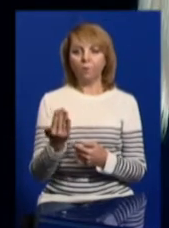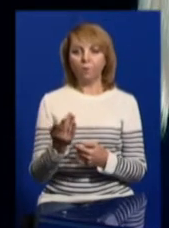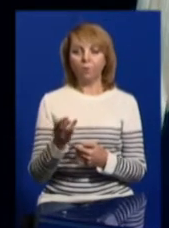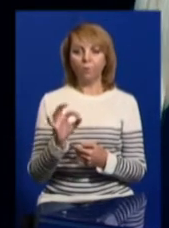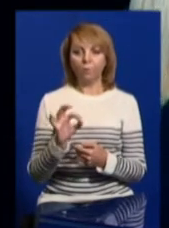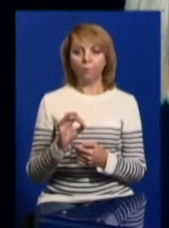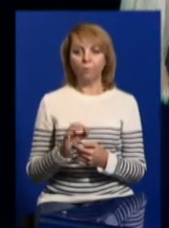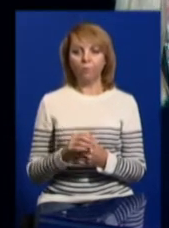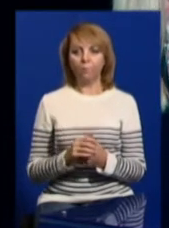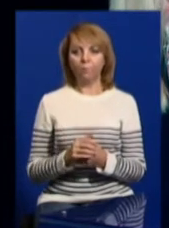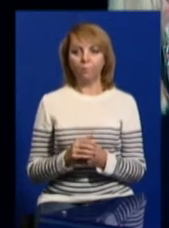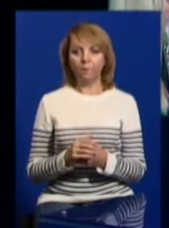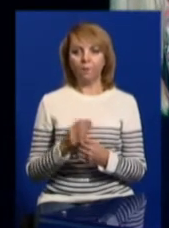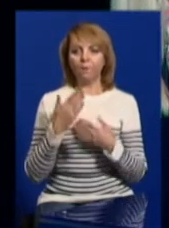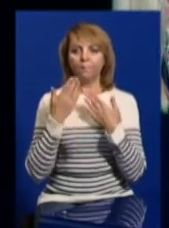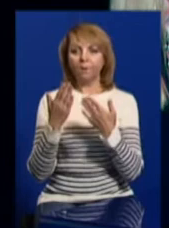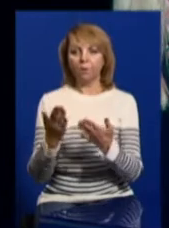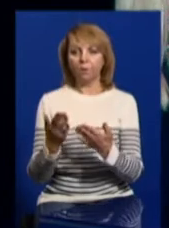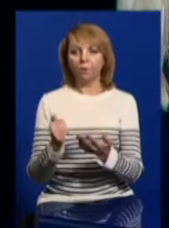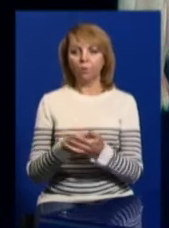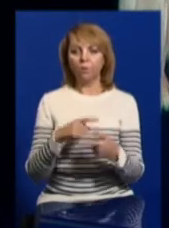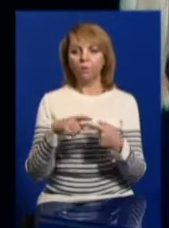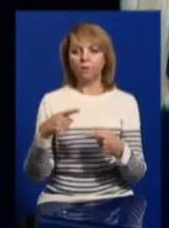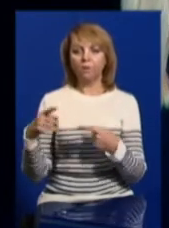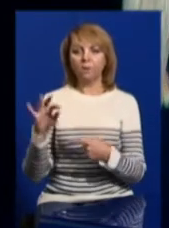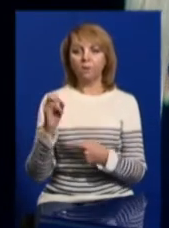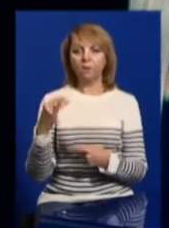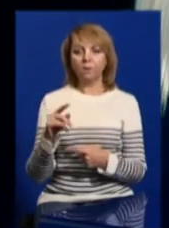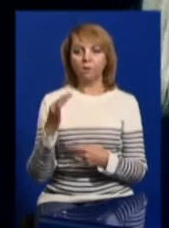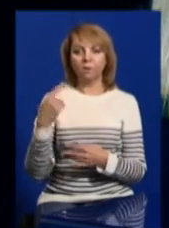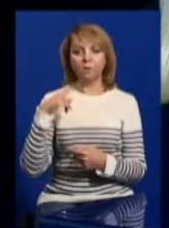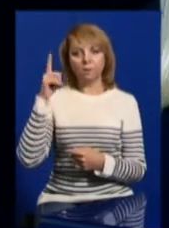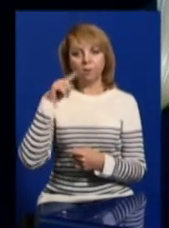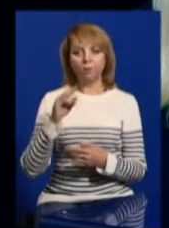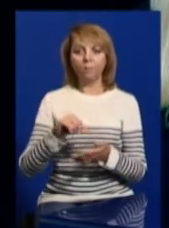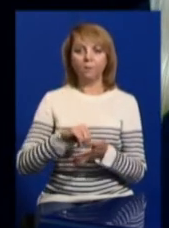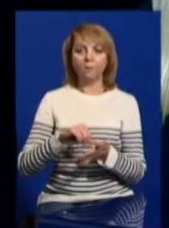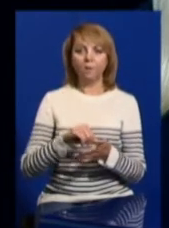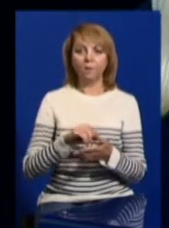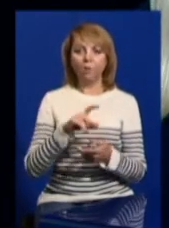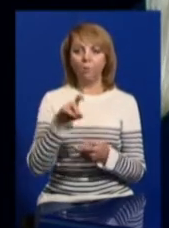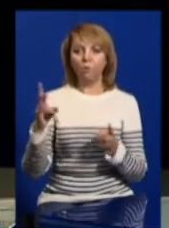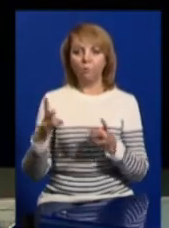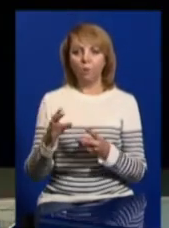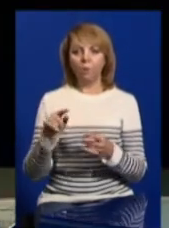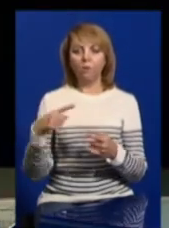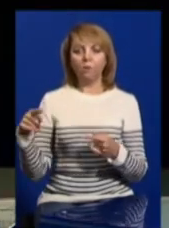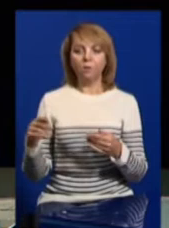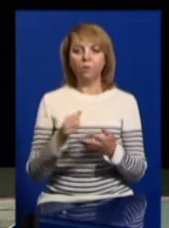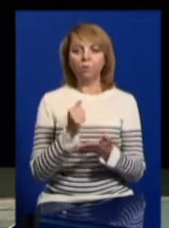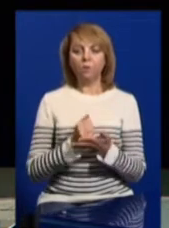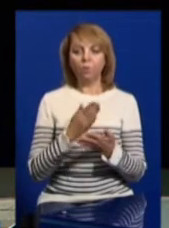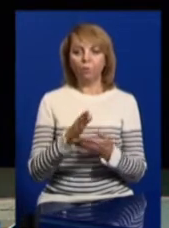про звернення до різних інстанцій. Наскільки я знаю, що і представники потерпілих до різних установ,